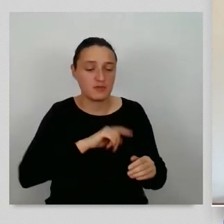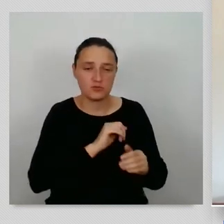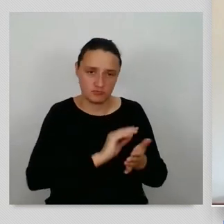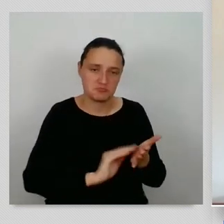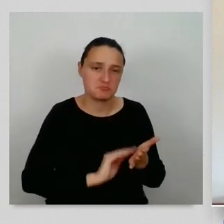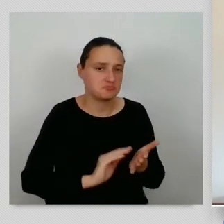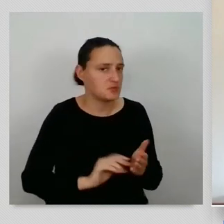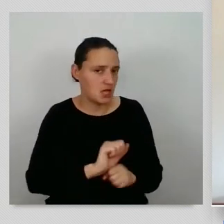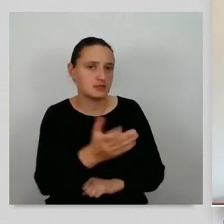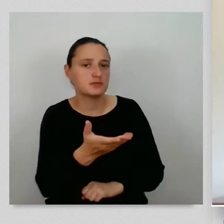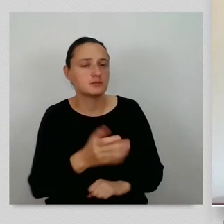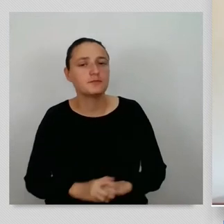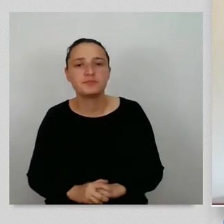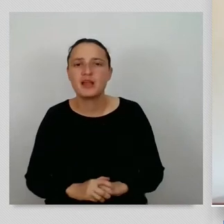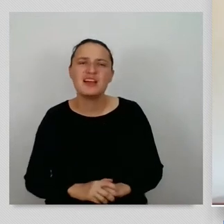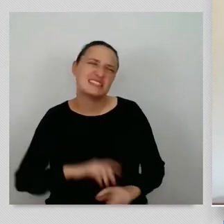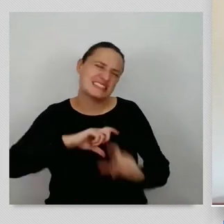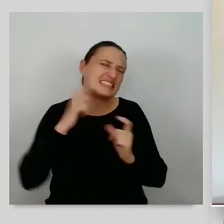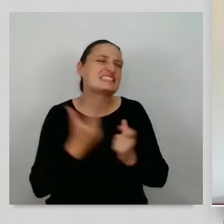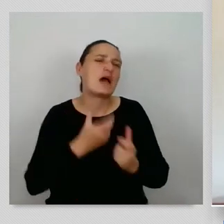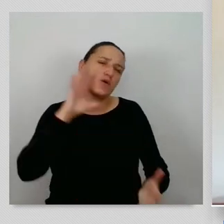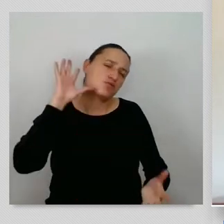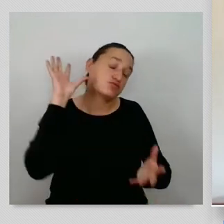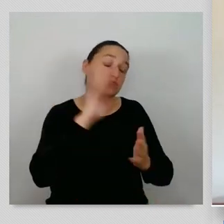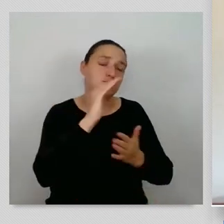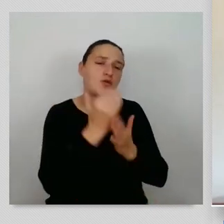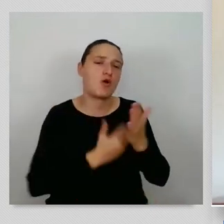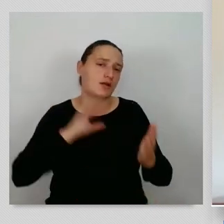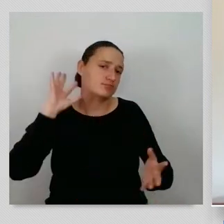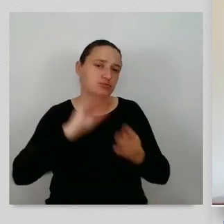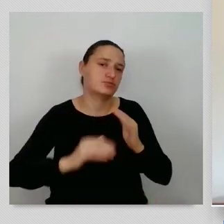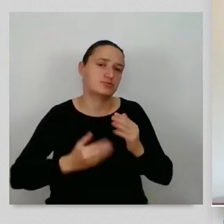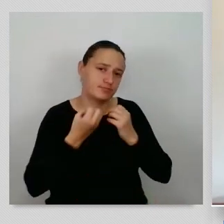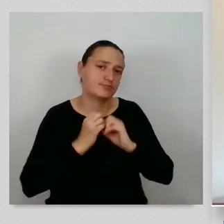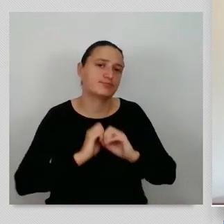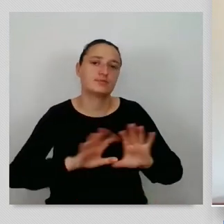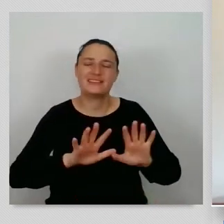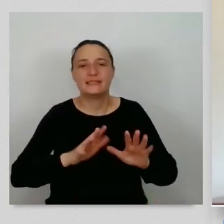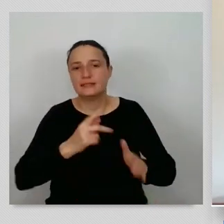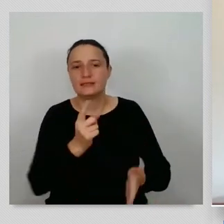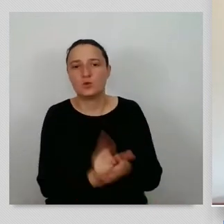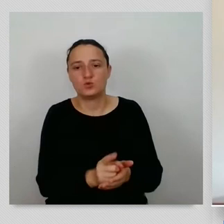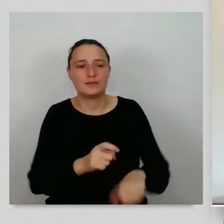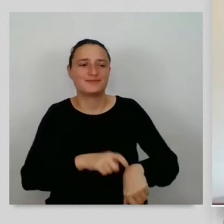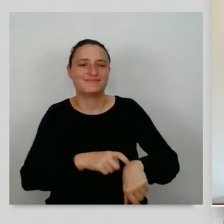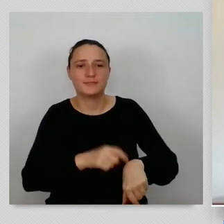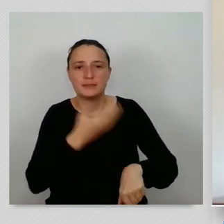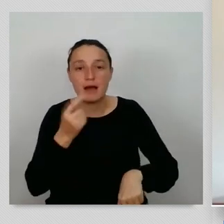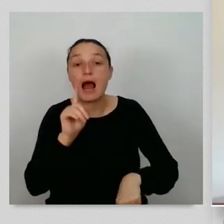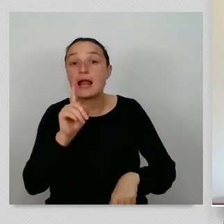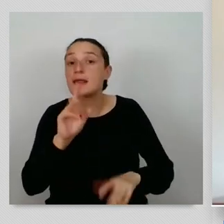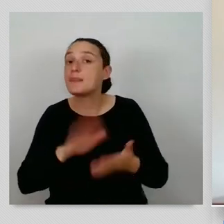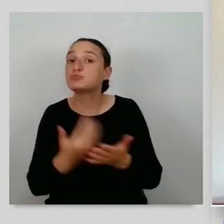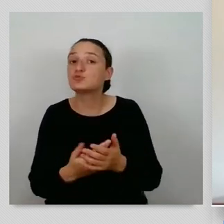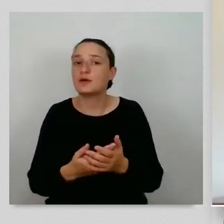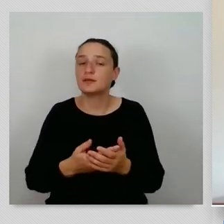Tutaj nie streszczę tego całego programu oczywiście, bo nie ma na to czasu, natomiast odniosę się na przykład do transportu.